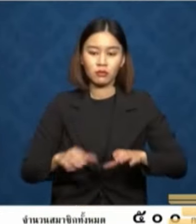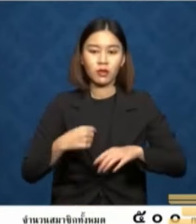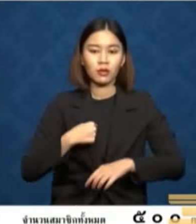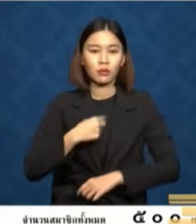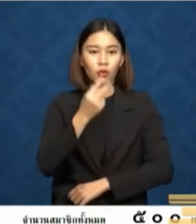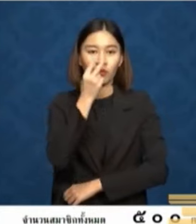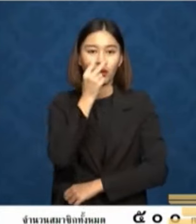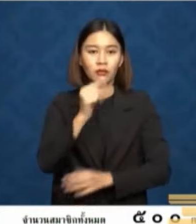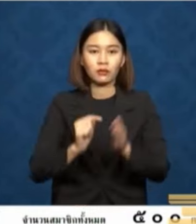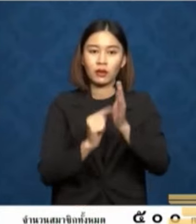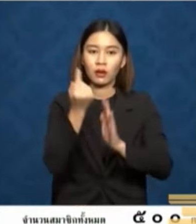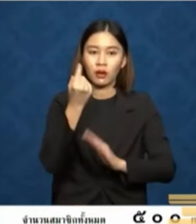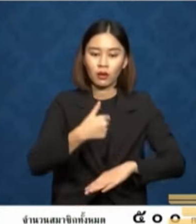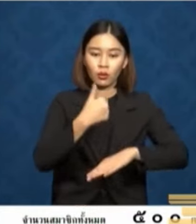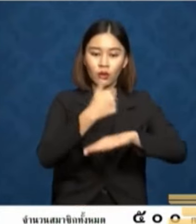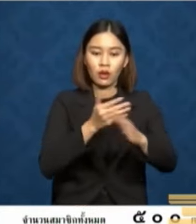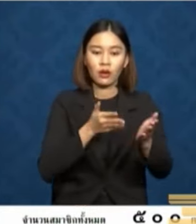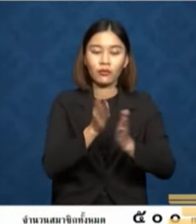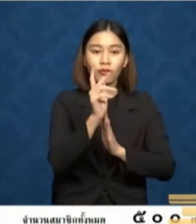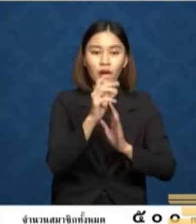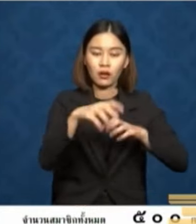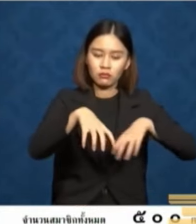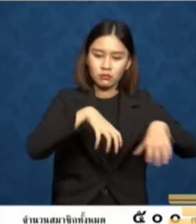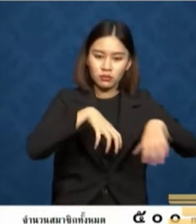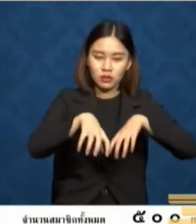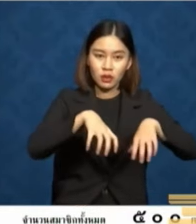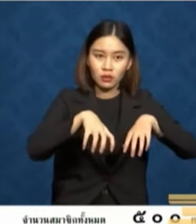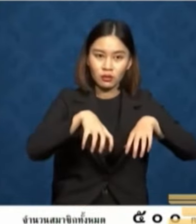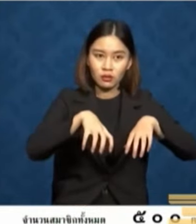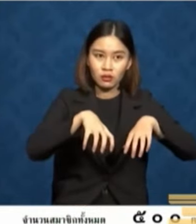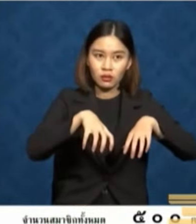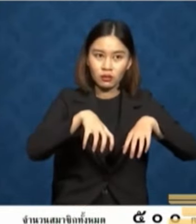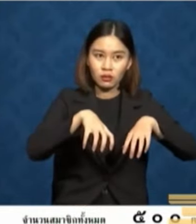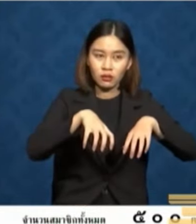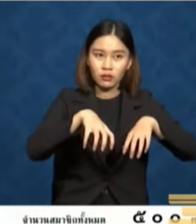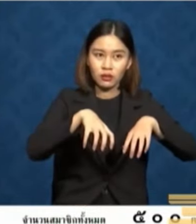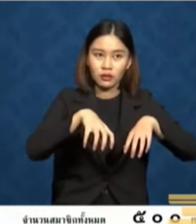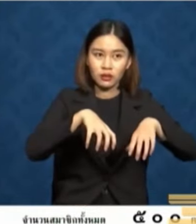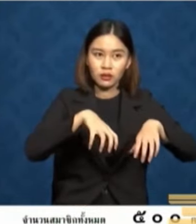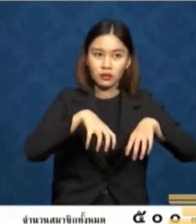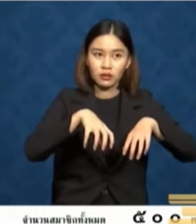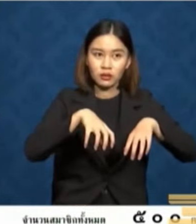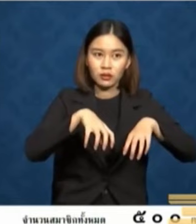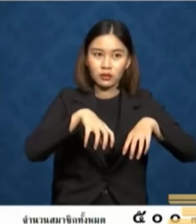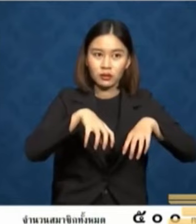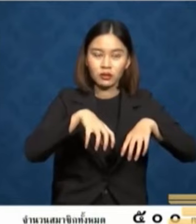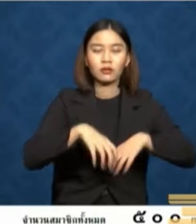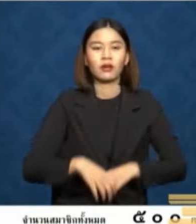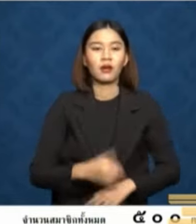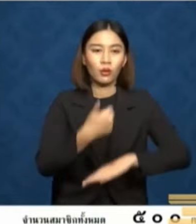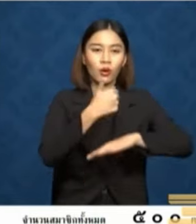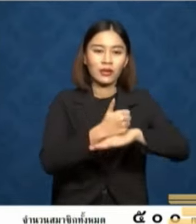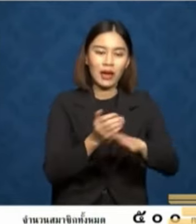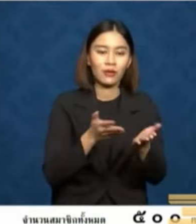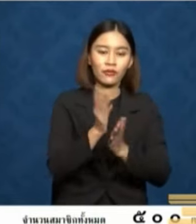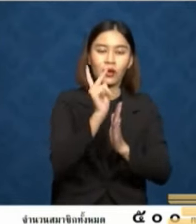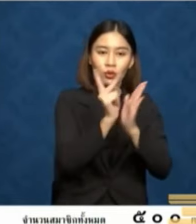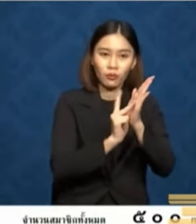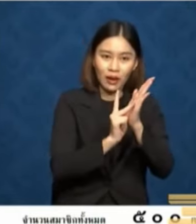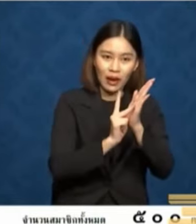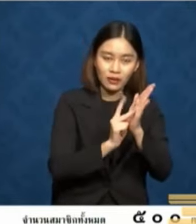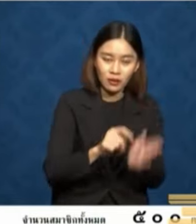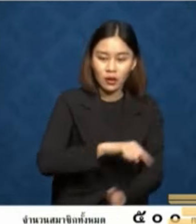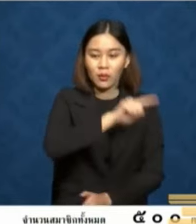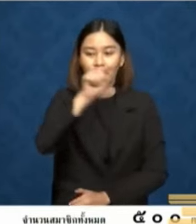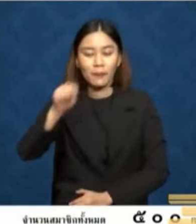พบเคยเห็นนี่แหละครับประมุขฝ่ายบริหารบุกฝ่ายประมุขฝ่ายนิติบัญญัติบุกฝ่าย